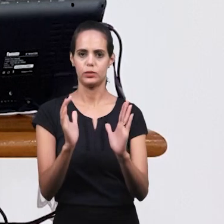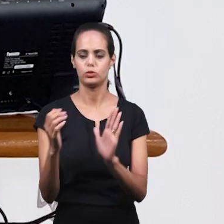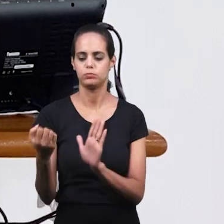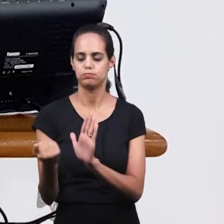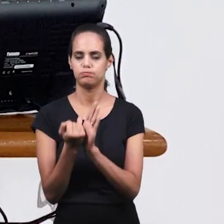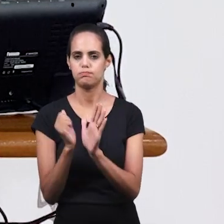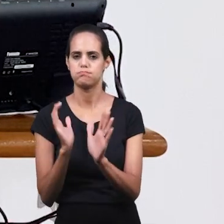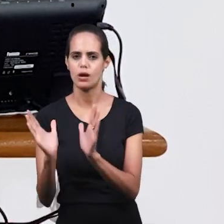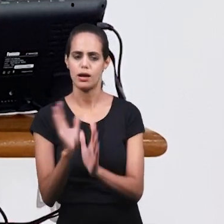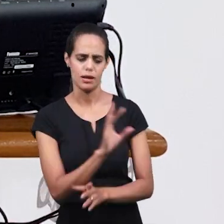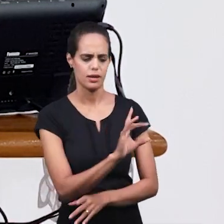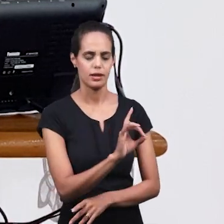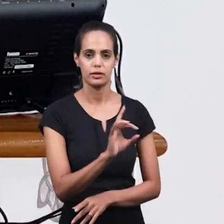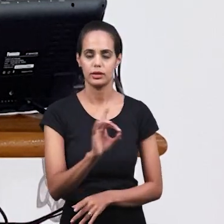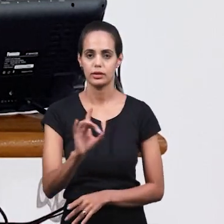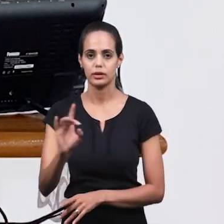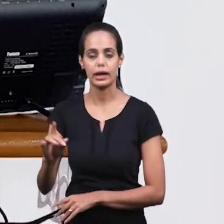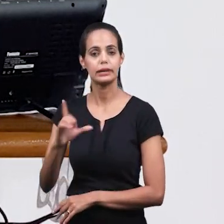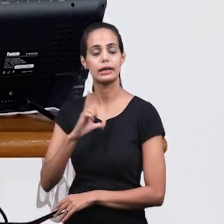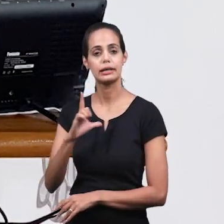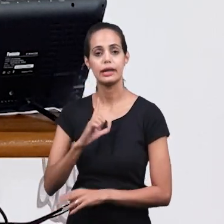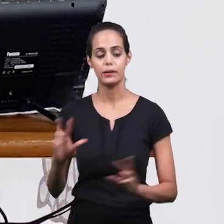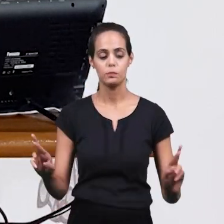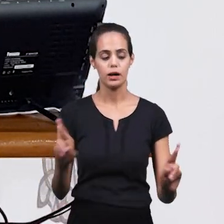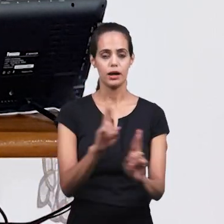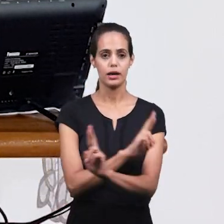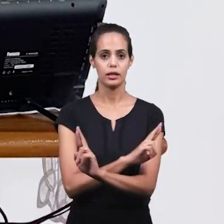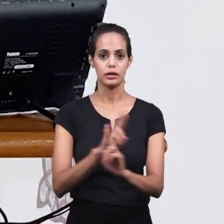l'Église en ce moment où nous vivons.